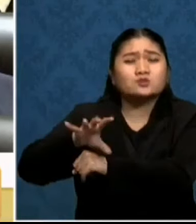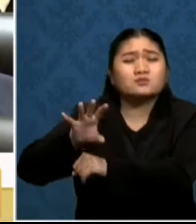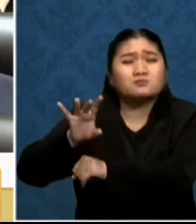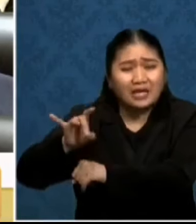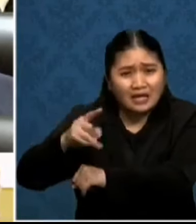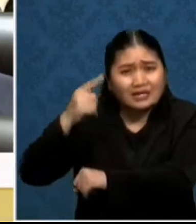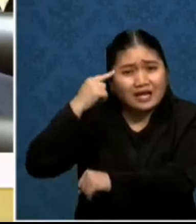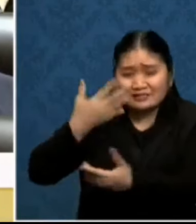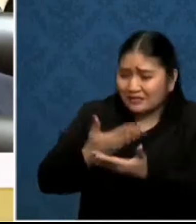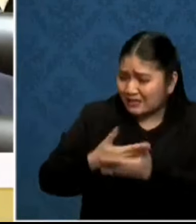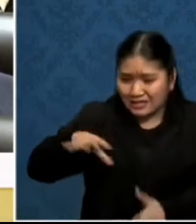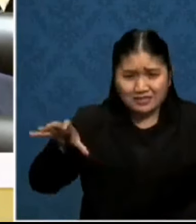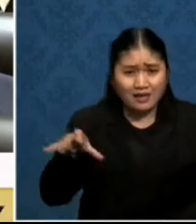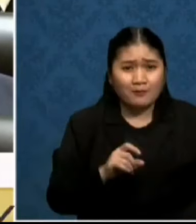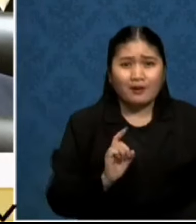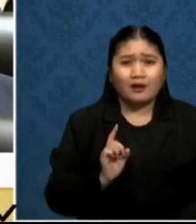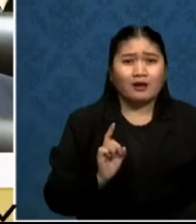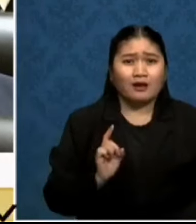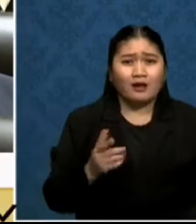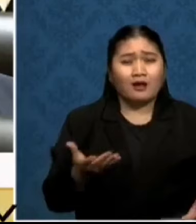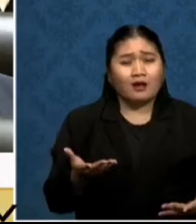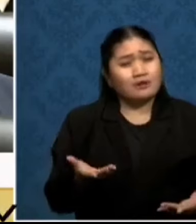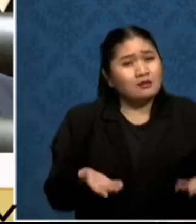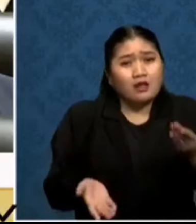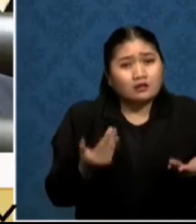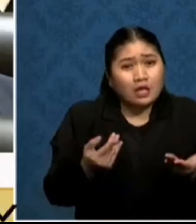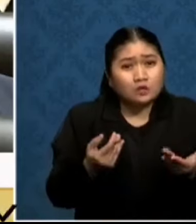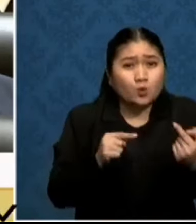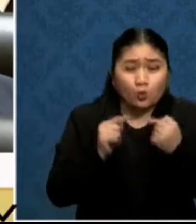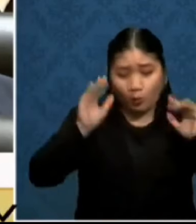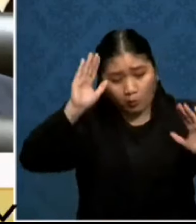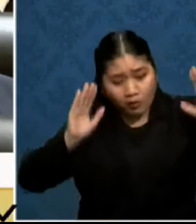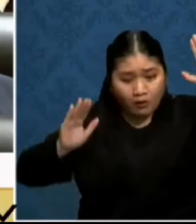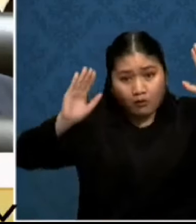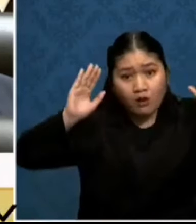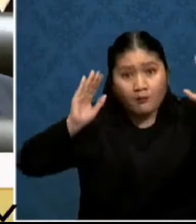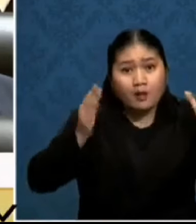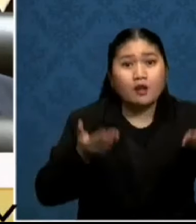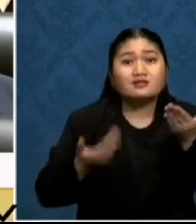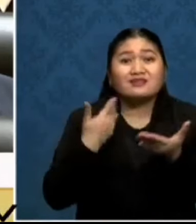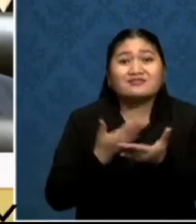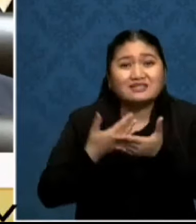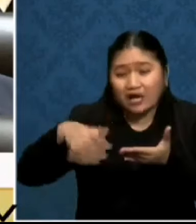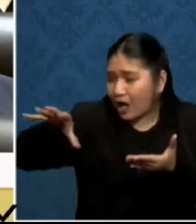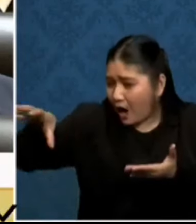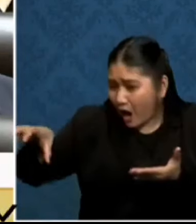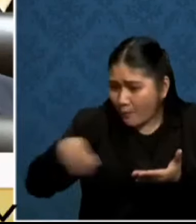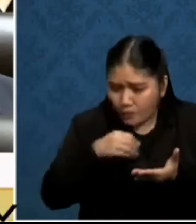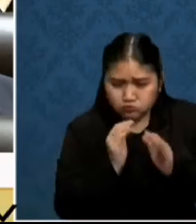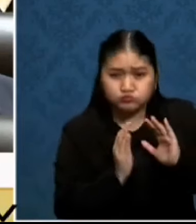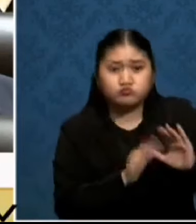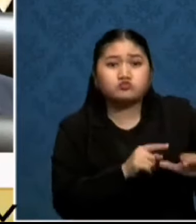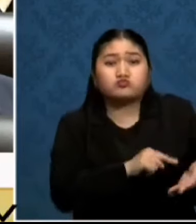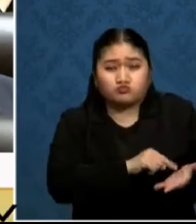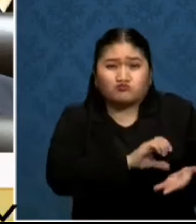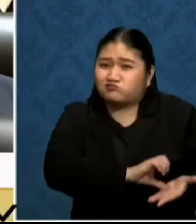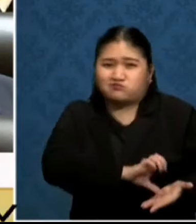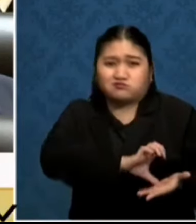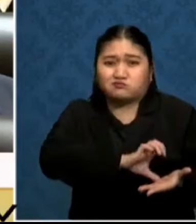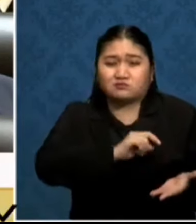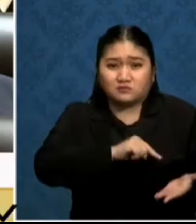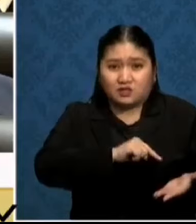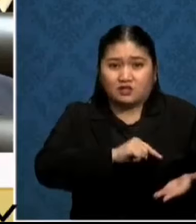หรือ1จะใช้เสียงข้างมากในกรรมาธิการไปตัดงบมากองไว้เยอะที่สุดตัดจาก